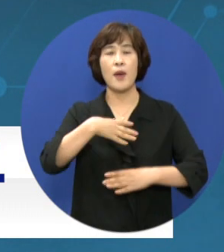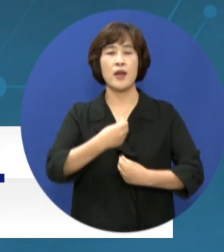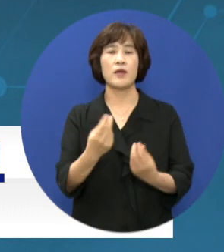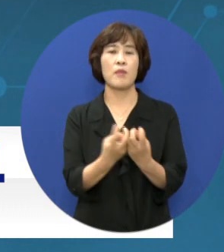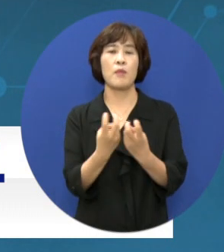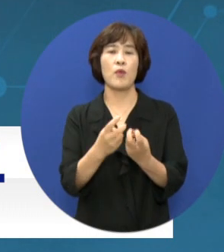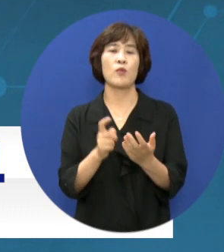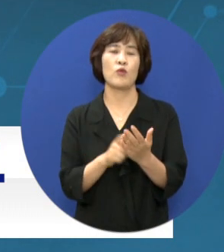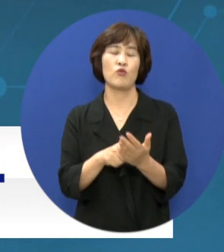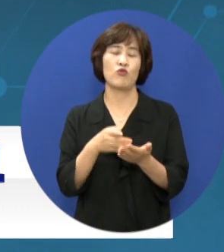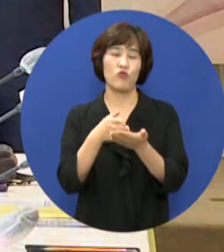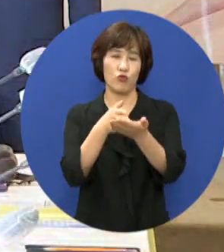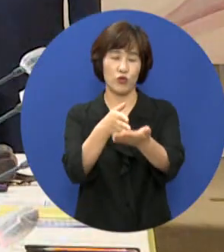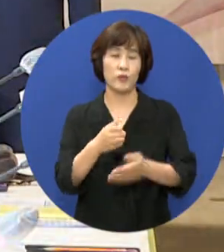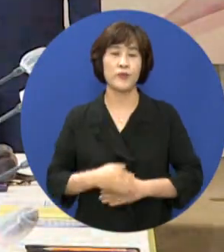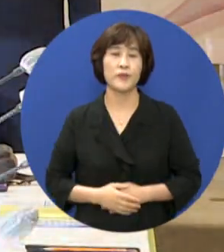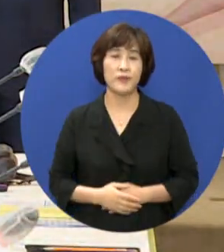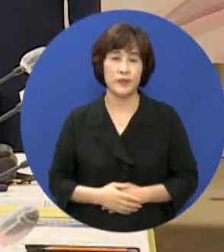촉구했습니다